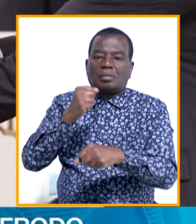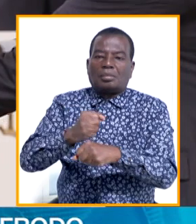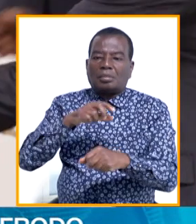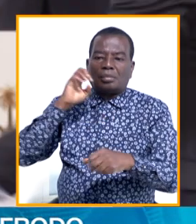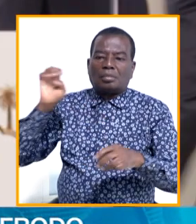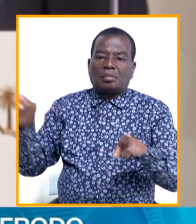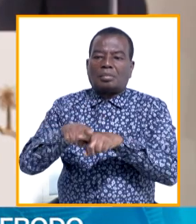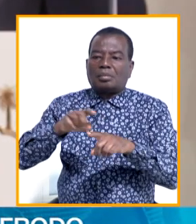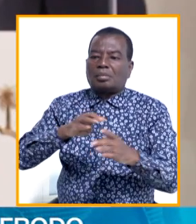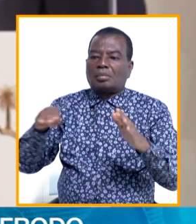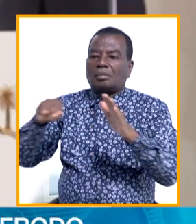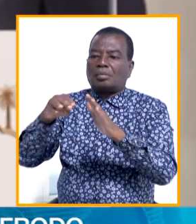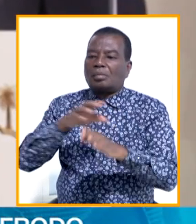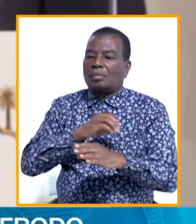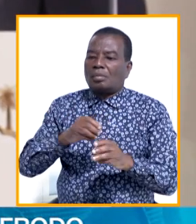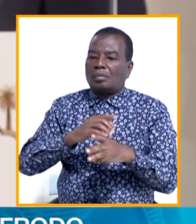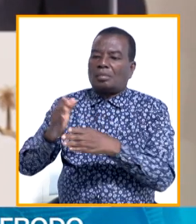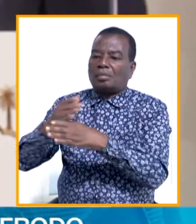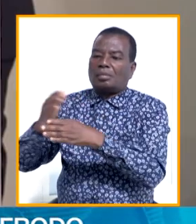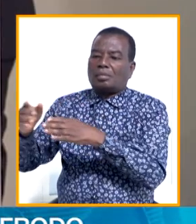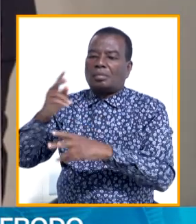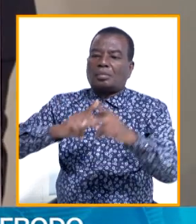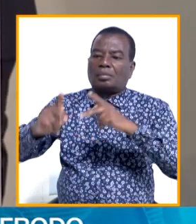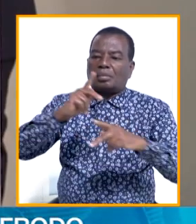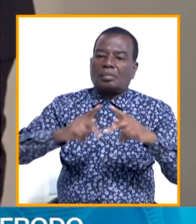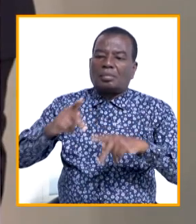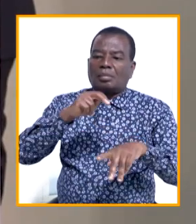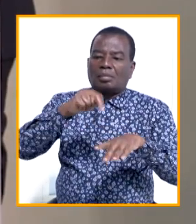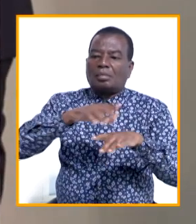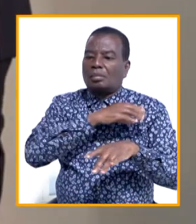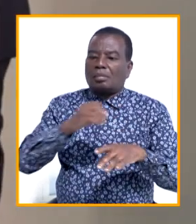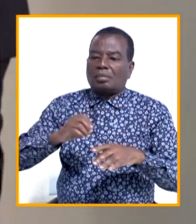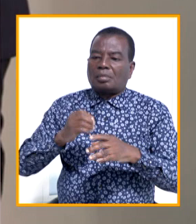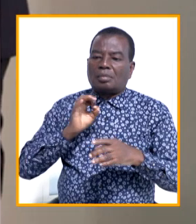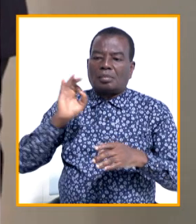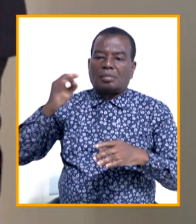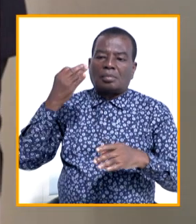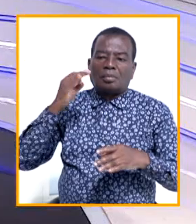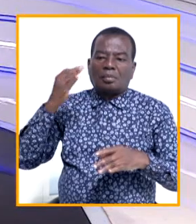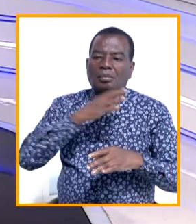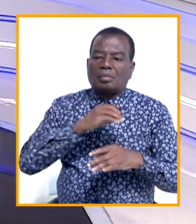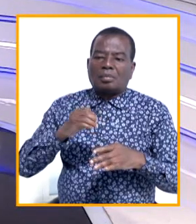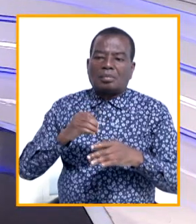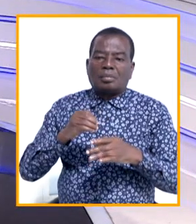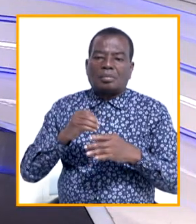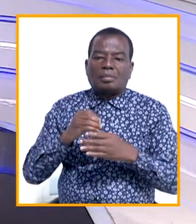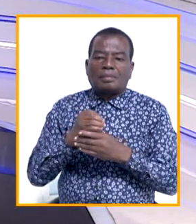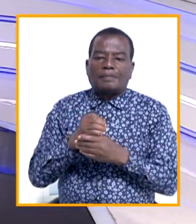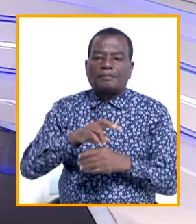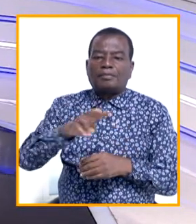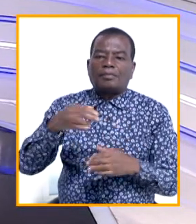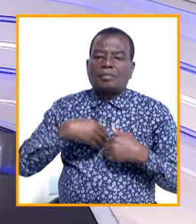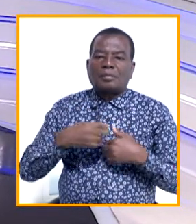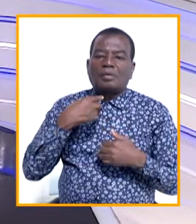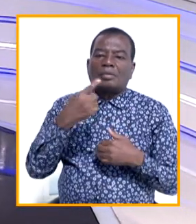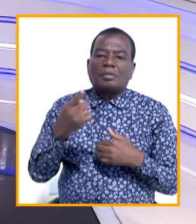est aussi un moyen de redistribution à la population des fruits de la croissance économique vous l'avez dit